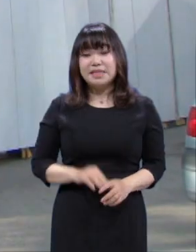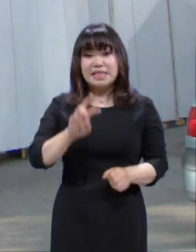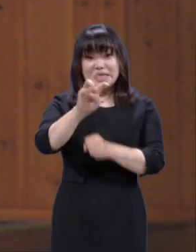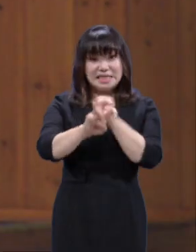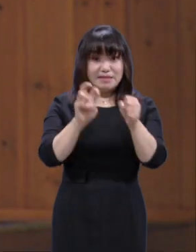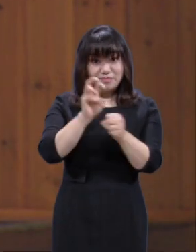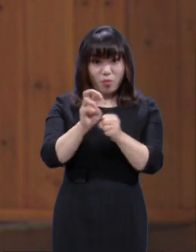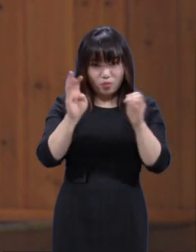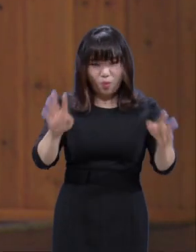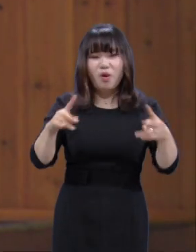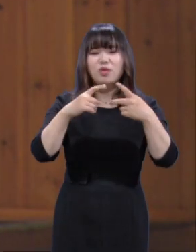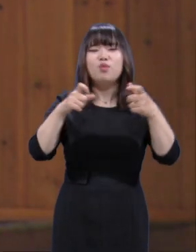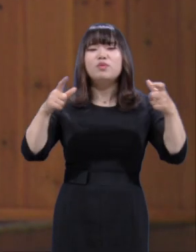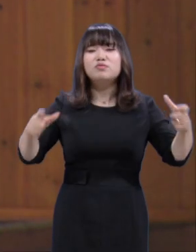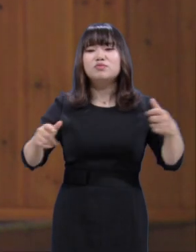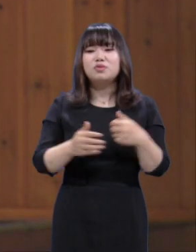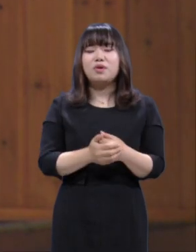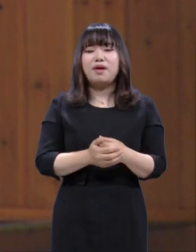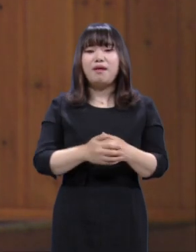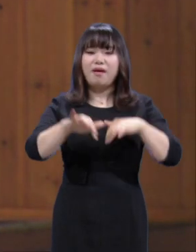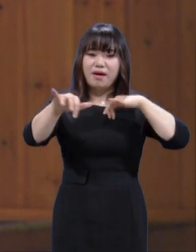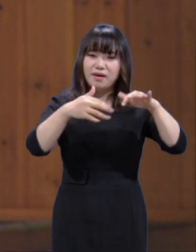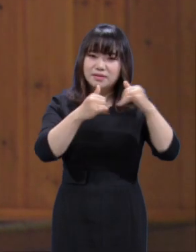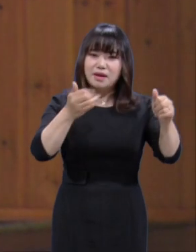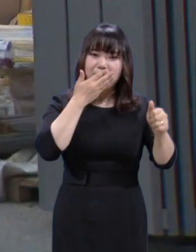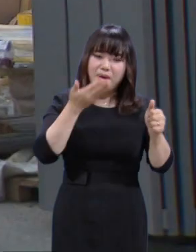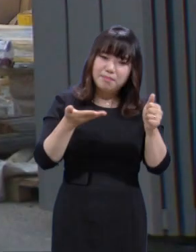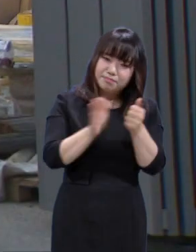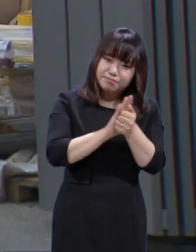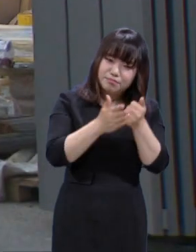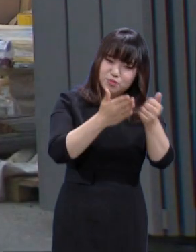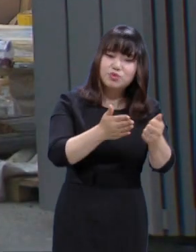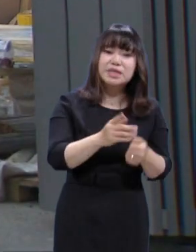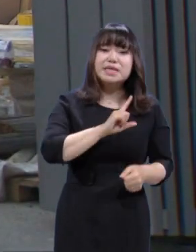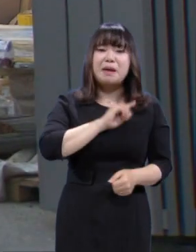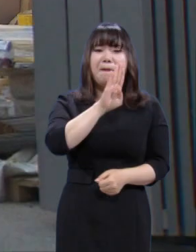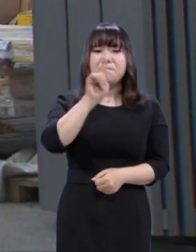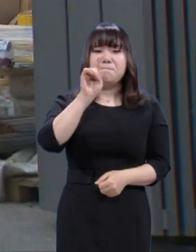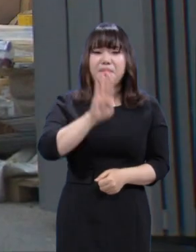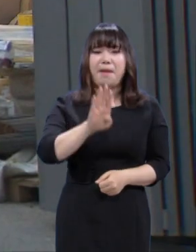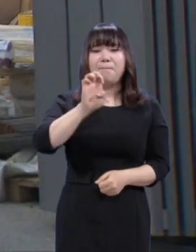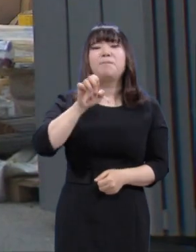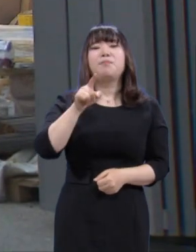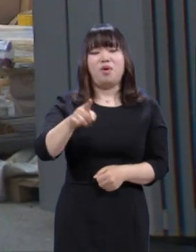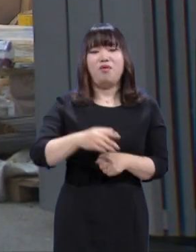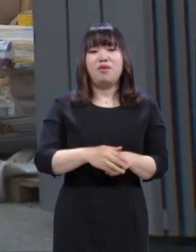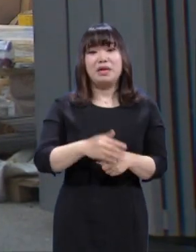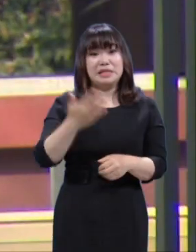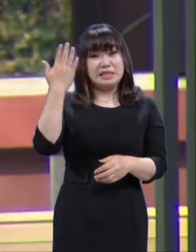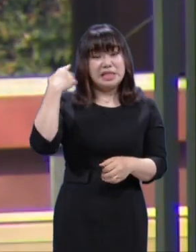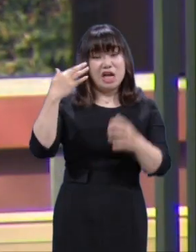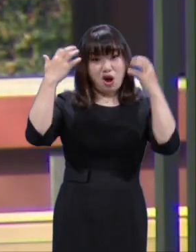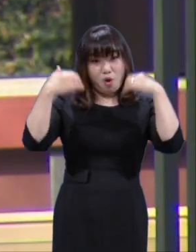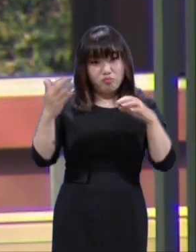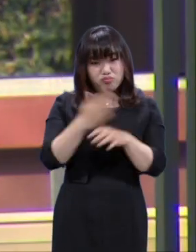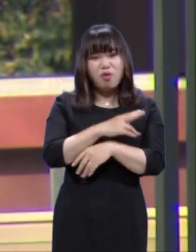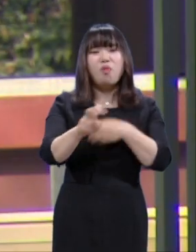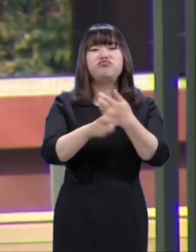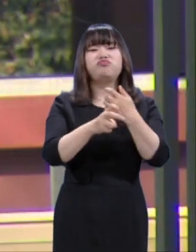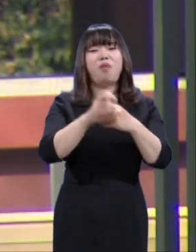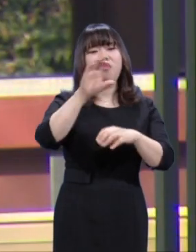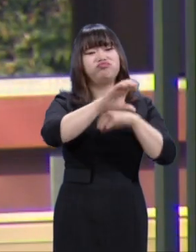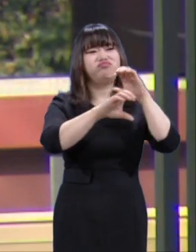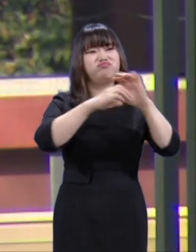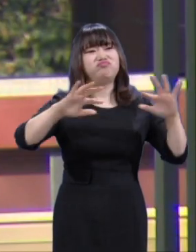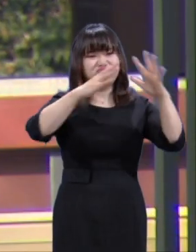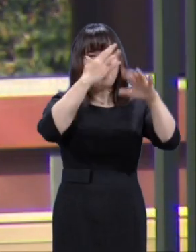30년 넘게 동대문구 지역에 자리해온 노숙인 급식시설 바퍼. 지난해 여름부터 이뤄진 불법 증축공사에